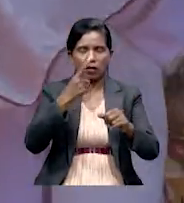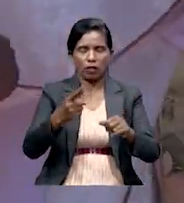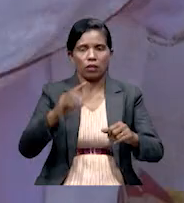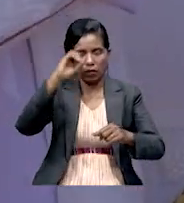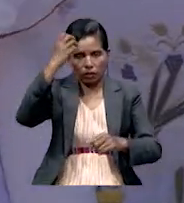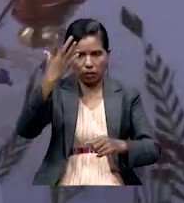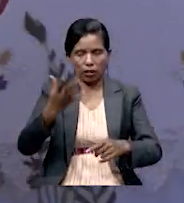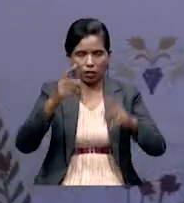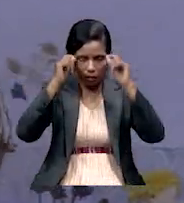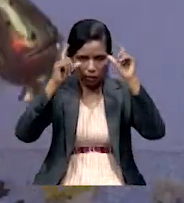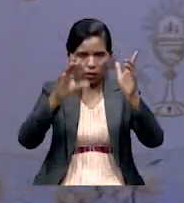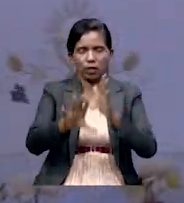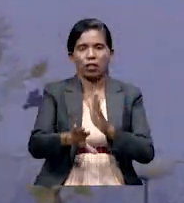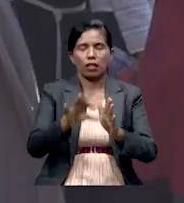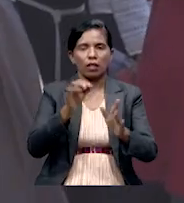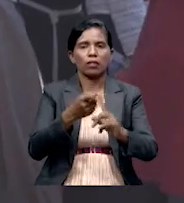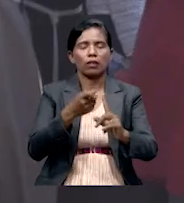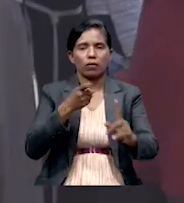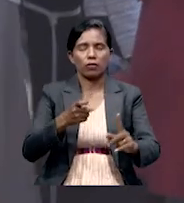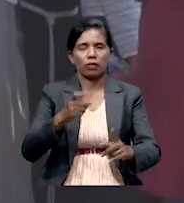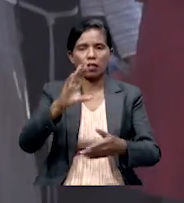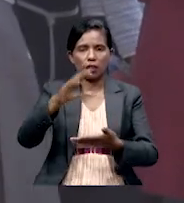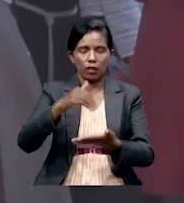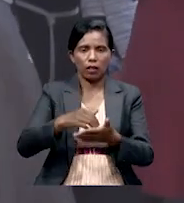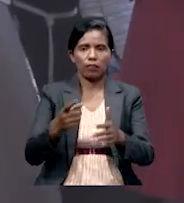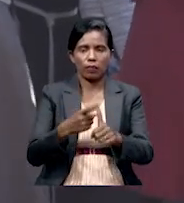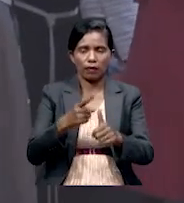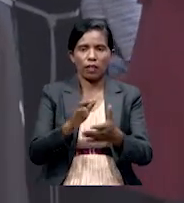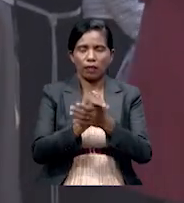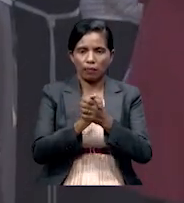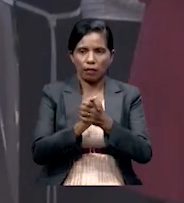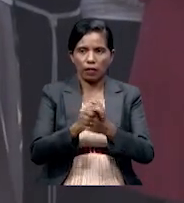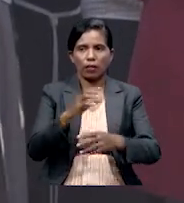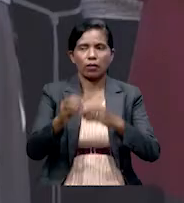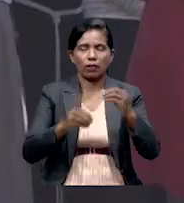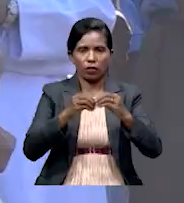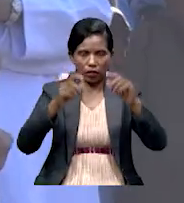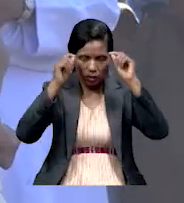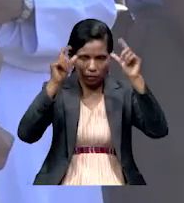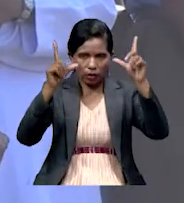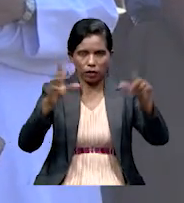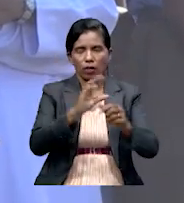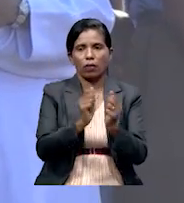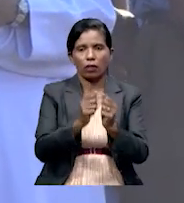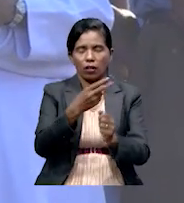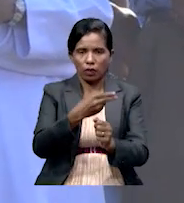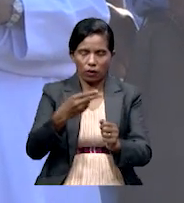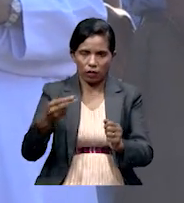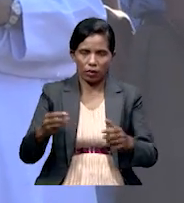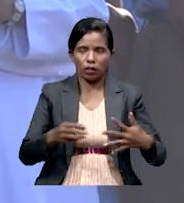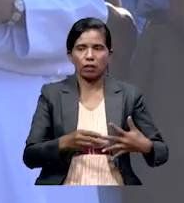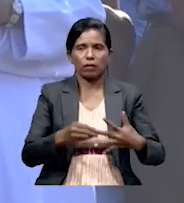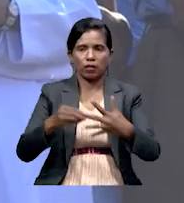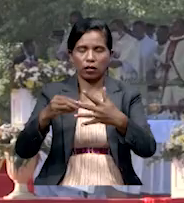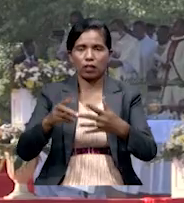nebe Timor Leste hetan lusi cardeal da hulukne Bela hametin lutan relasaun entre Timor Leste ho Indonesia liliu